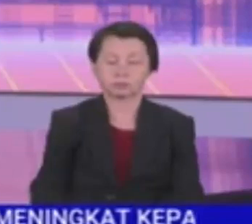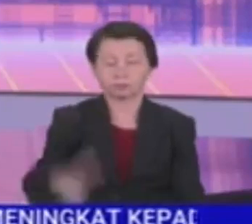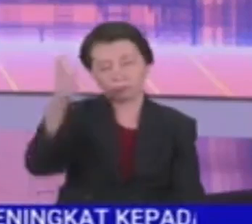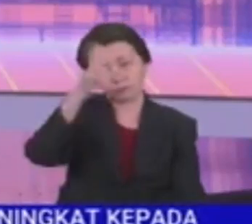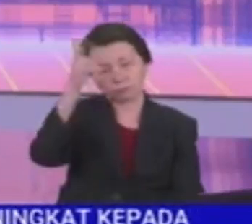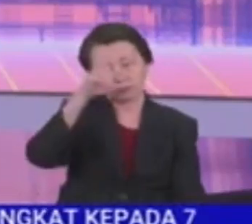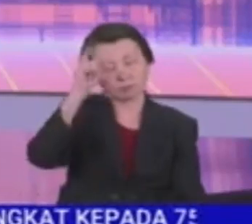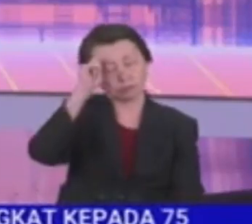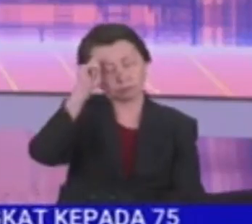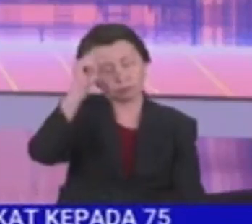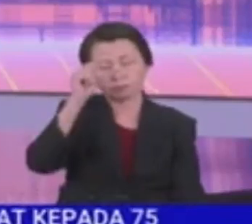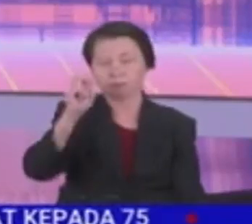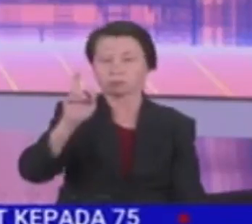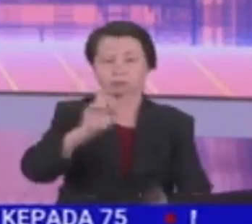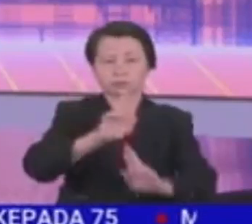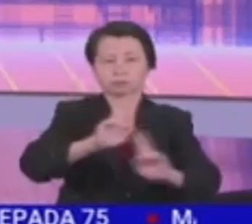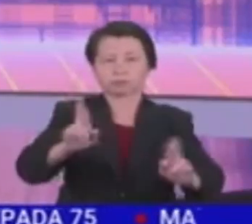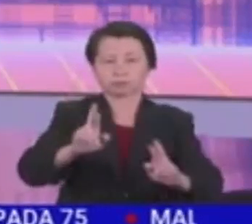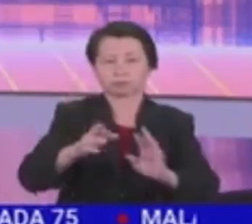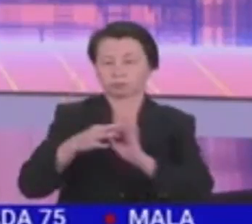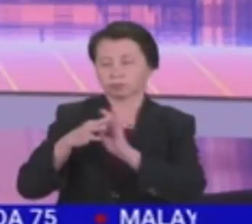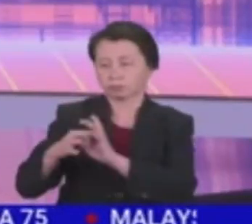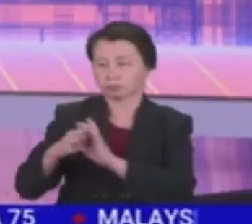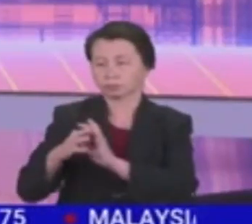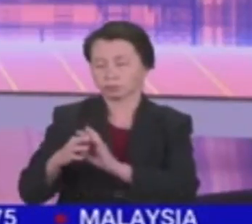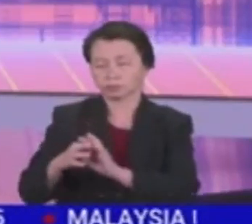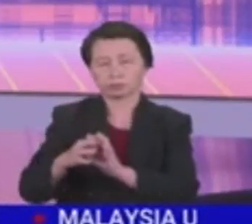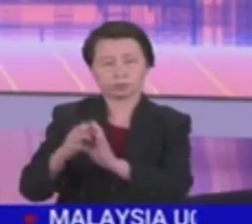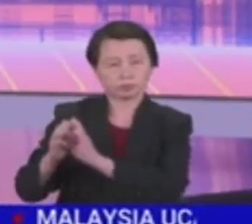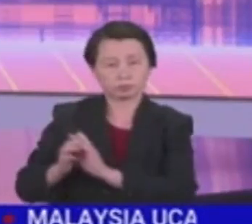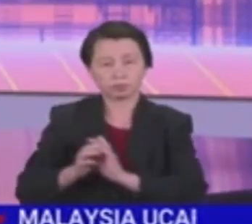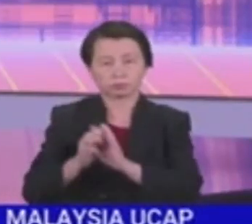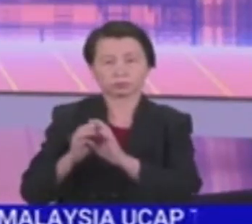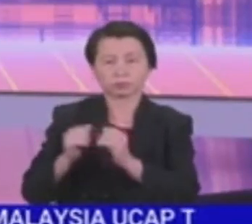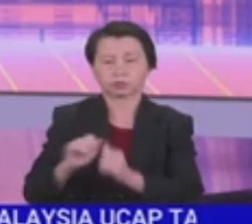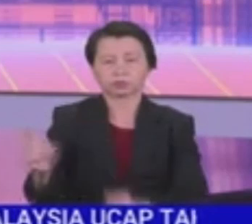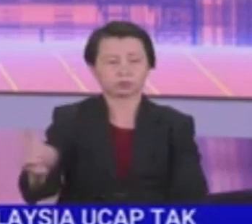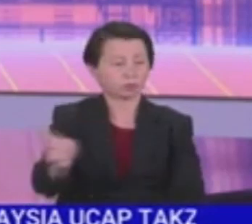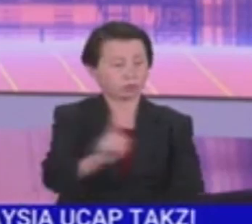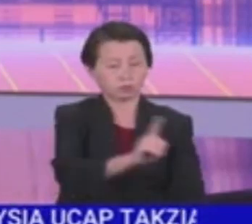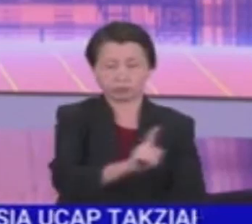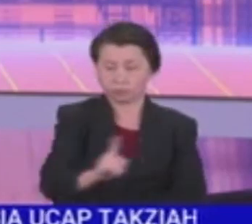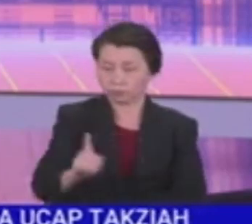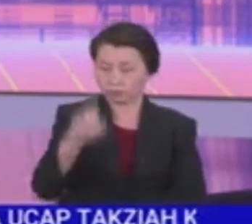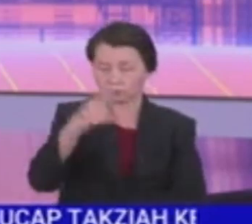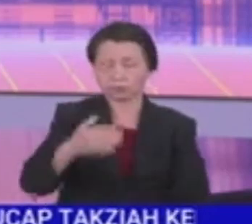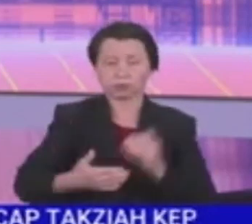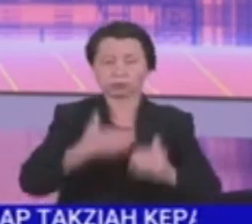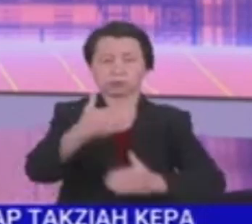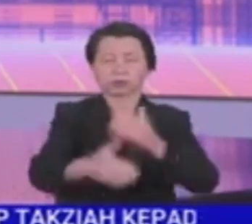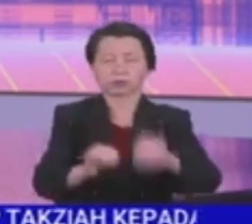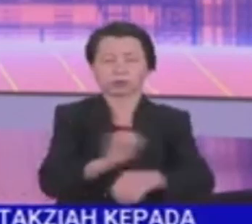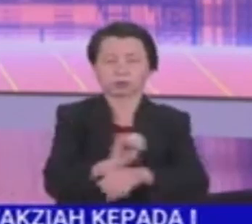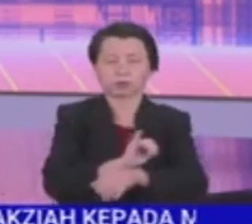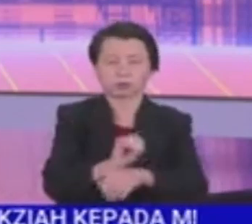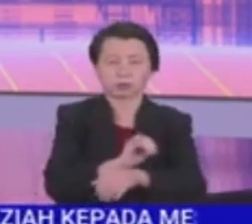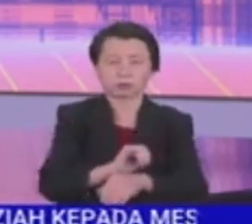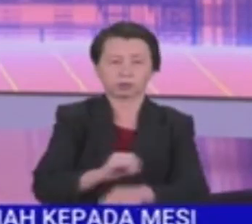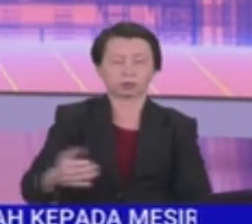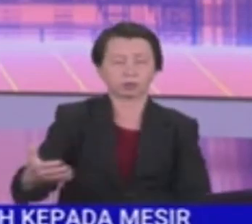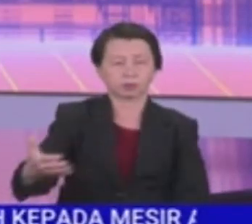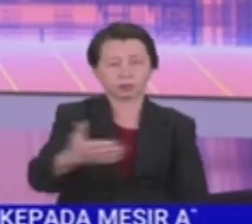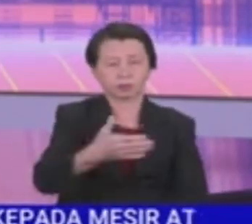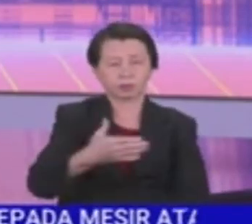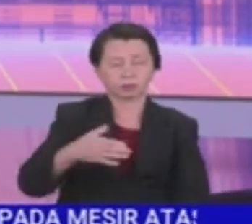Kerajaan Negeri Terengganu bersedia untuk berganding bahu dan bekerjasama dengan mana-mana pihak demi memajukan industri akuakultur